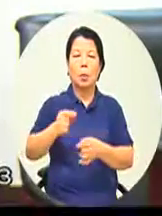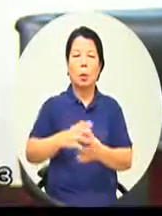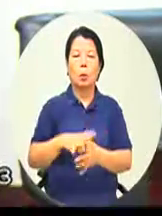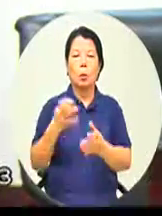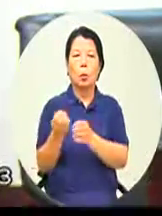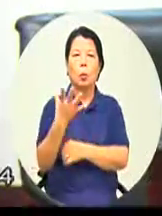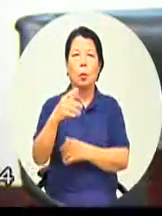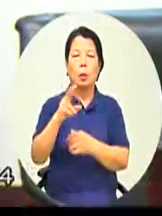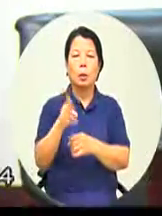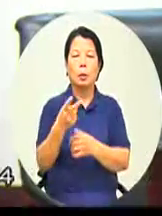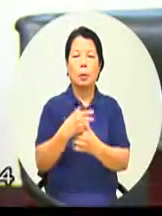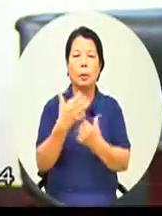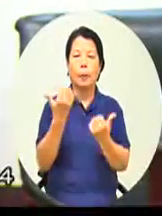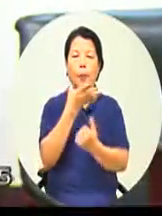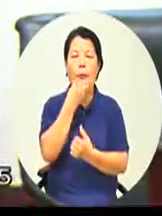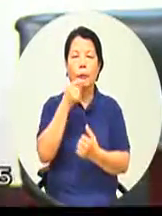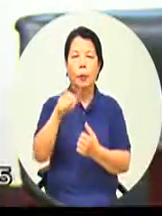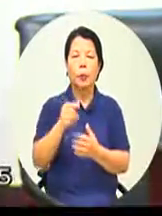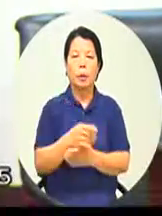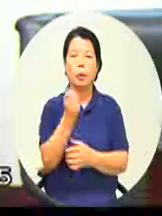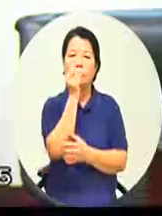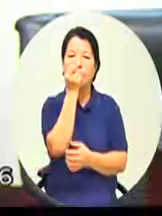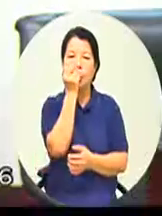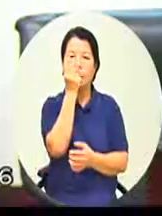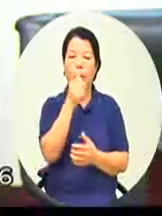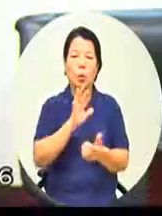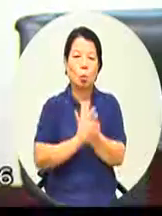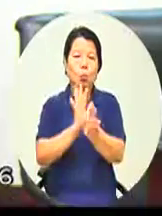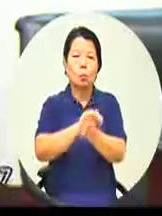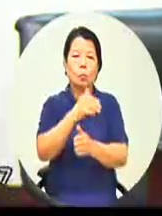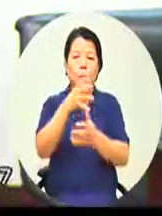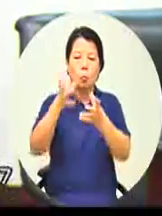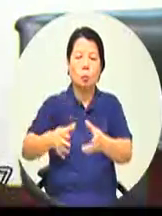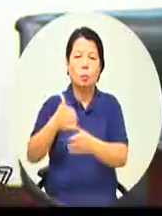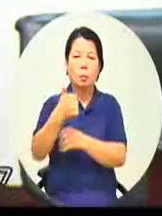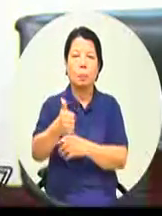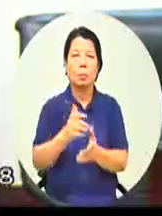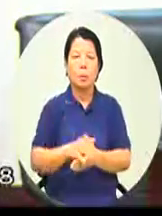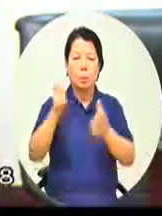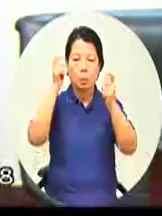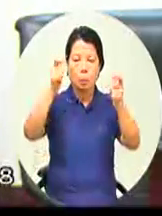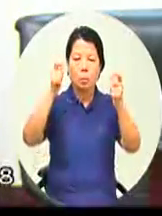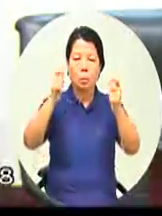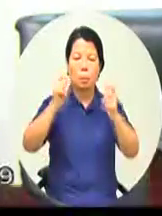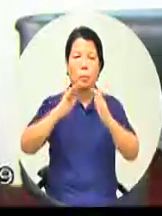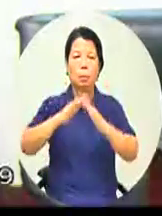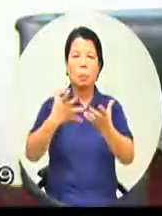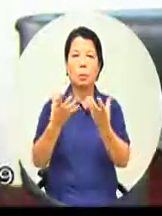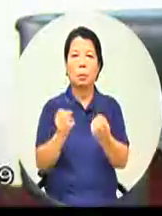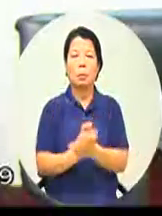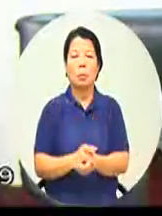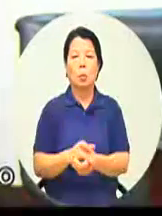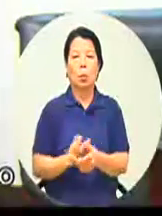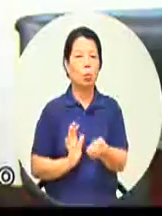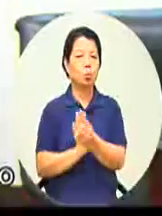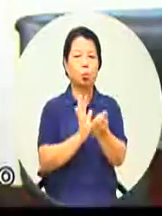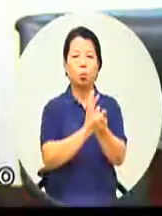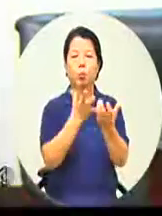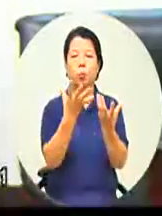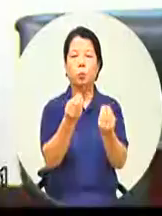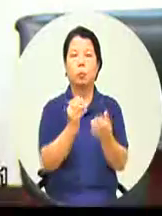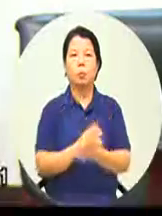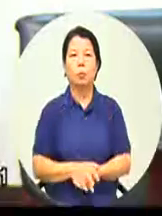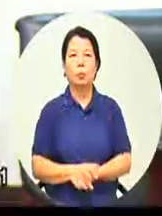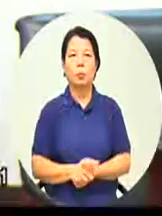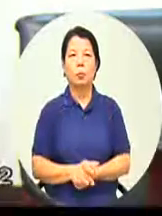华德福教育是伫咱的宜兰前啊推广个较好，咱高雄一直还没有去很大力的推广这个华德福教